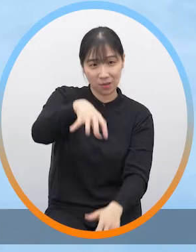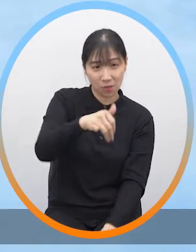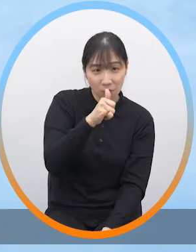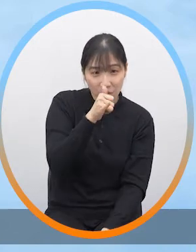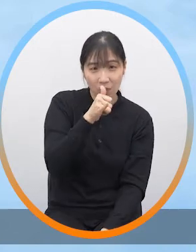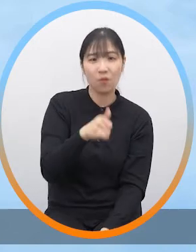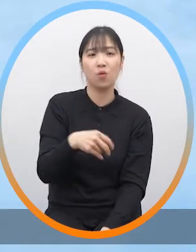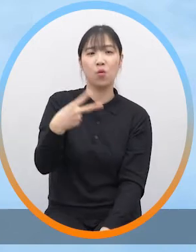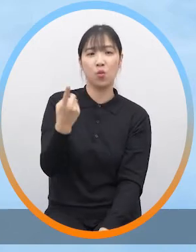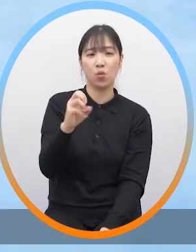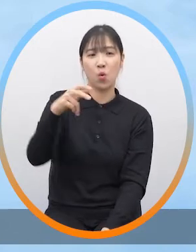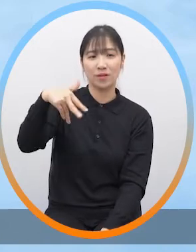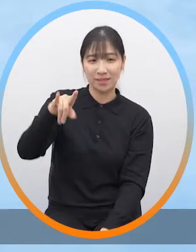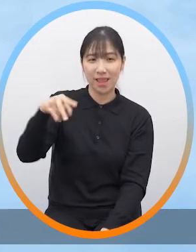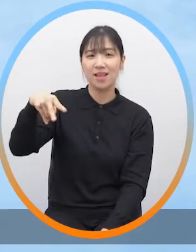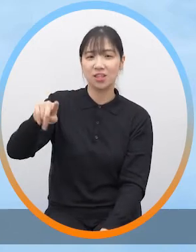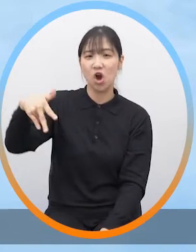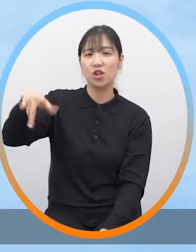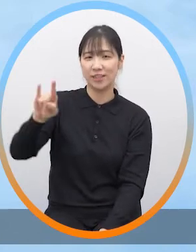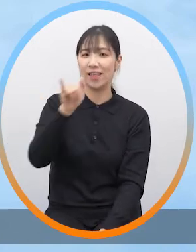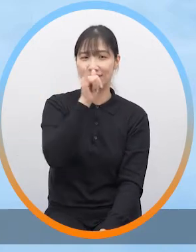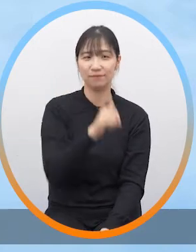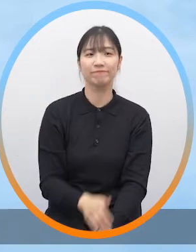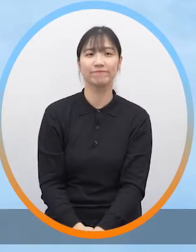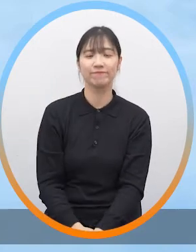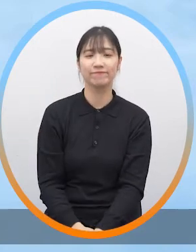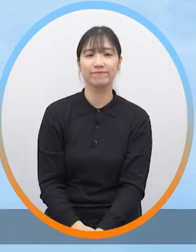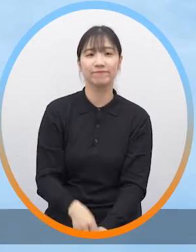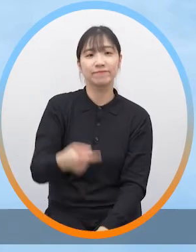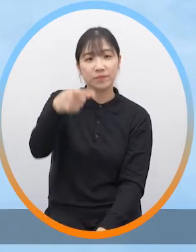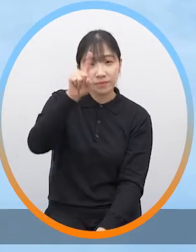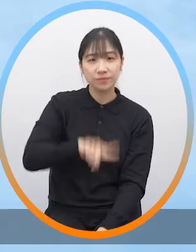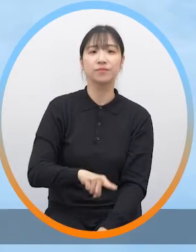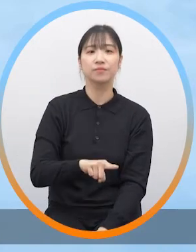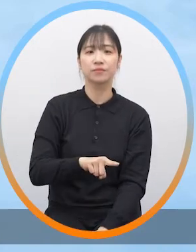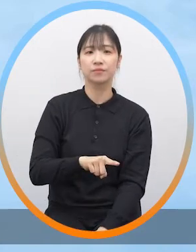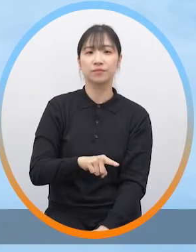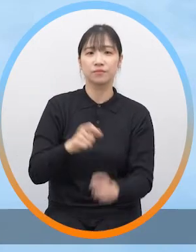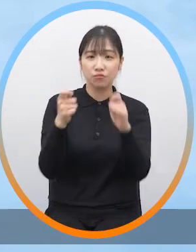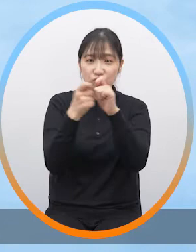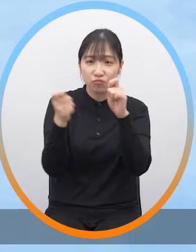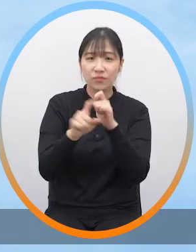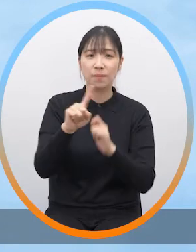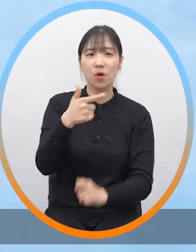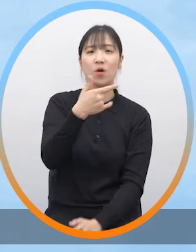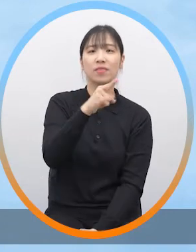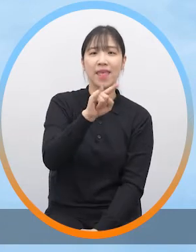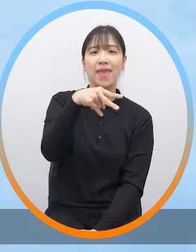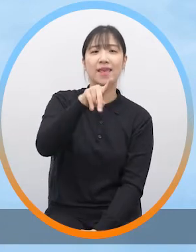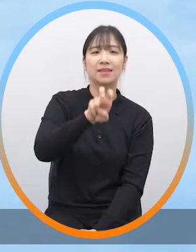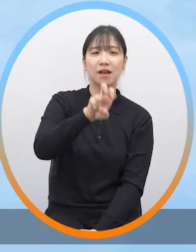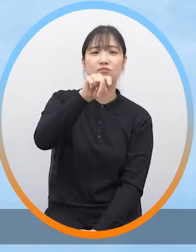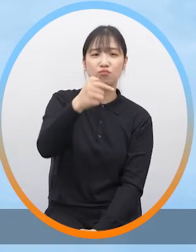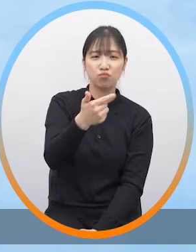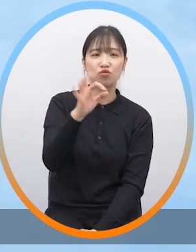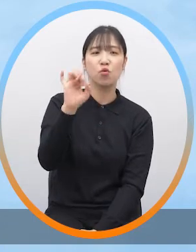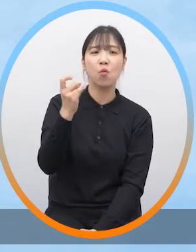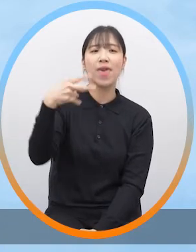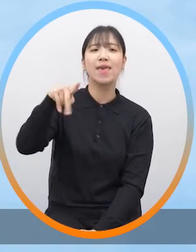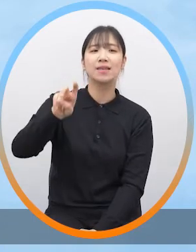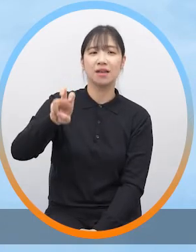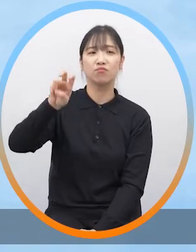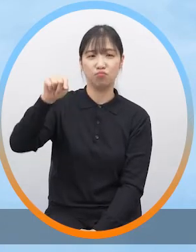있고요. 그 다음에 동제와 서재가 있고요. 그 다음에 부속시설로는 역시 내산문, 외산문이라는 건